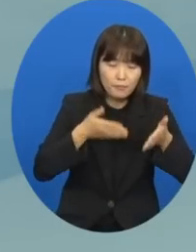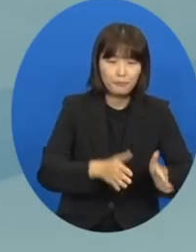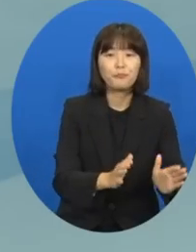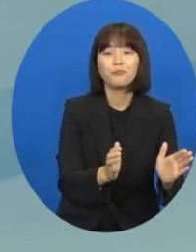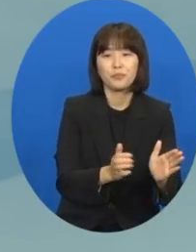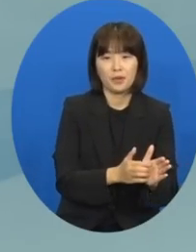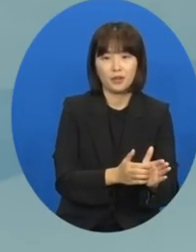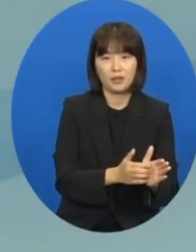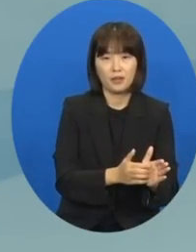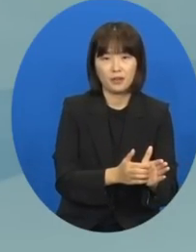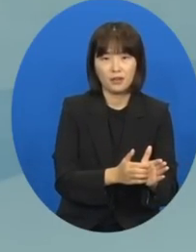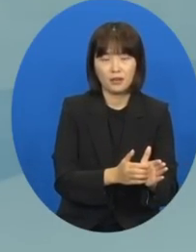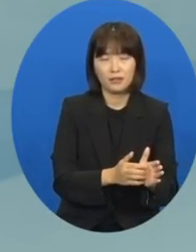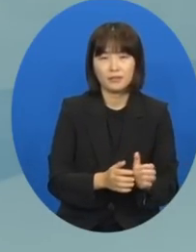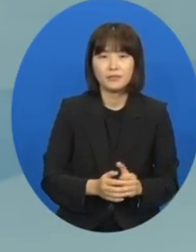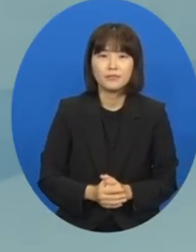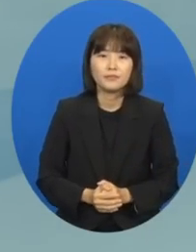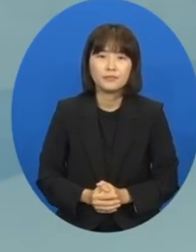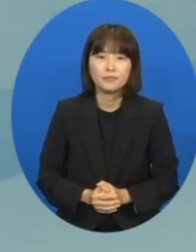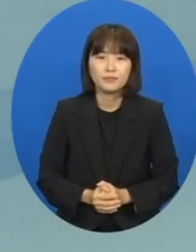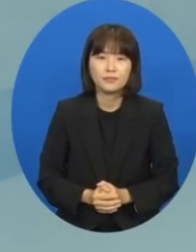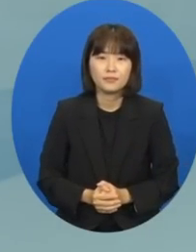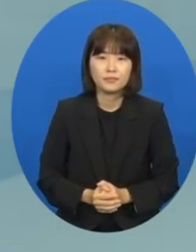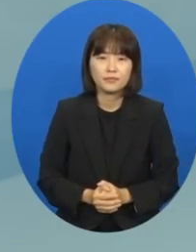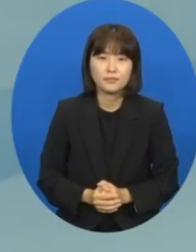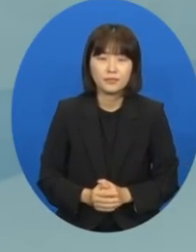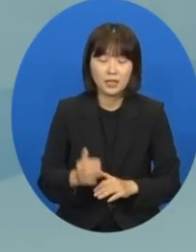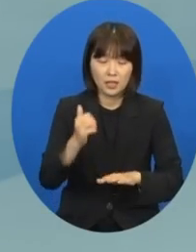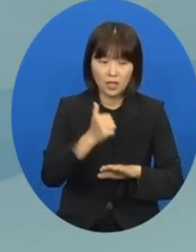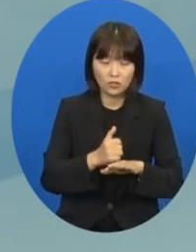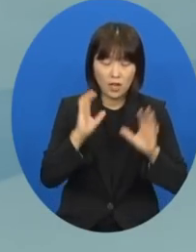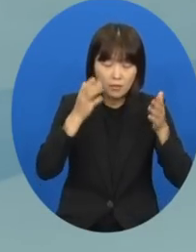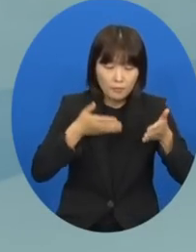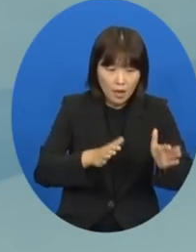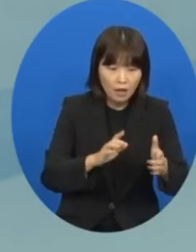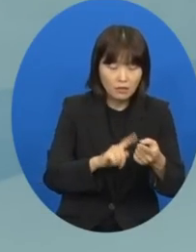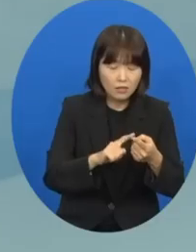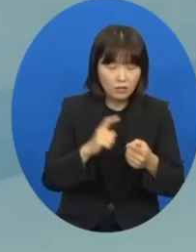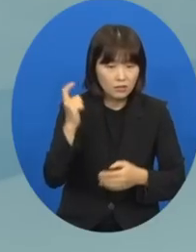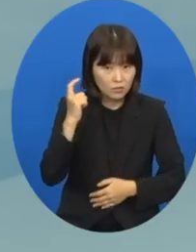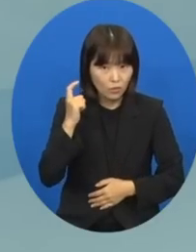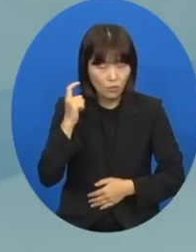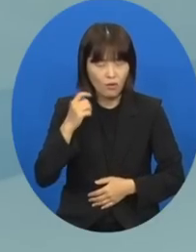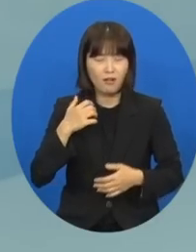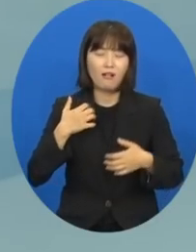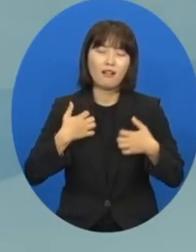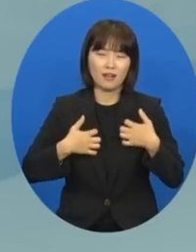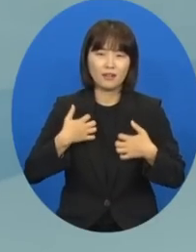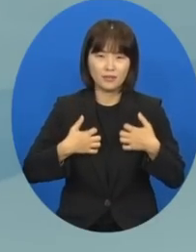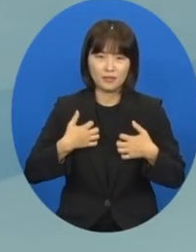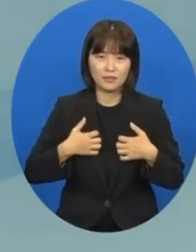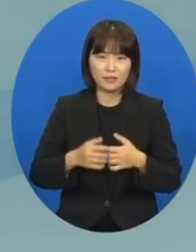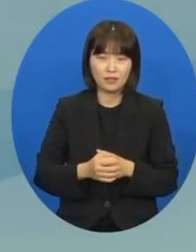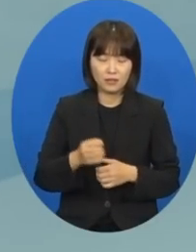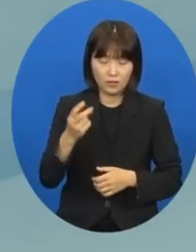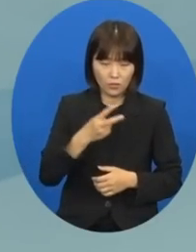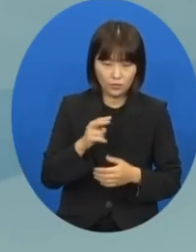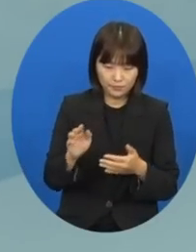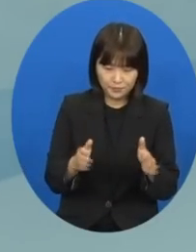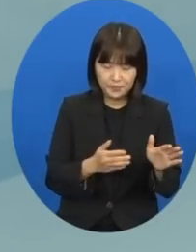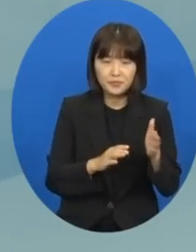이제 보진 못했지만요. 나중에 그 나았다는 소식을 듣고 참 기뻤습니다. 또 제가 아는 한 부부는요.